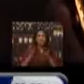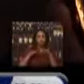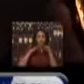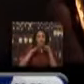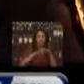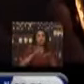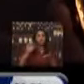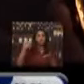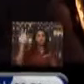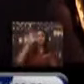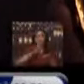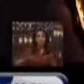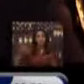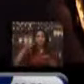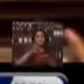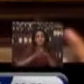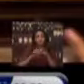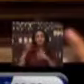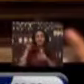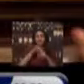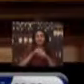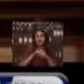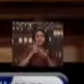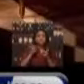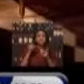الشعب، ودي حاجه انا كنت واخده عليها. مين؟